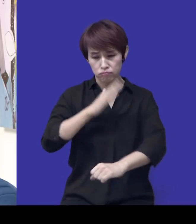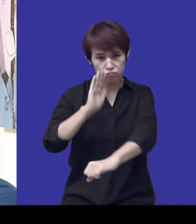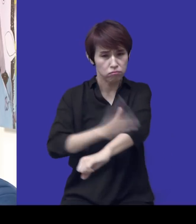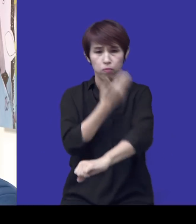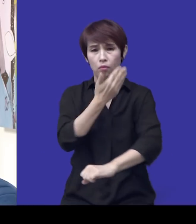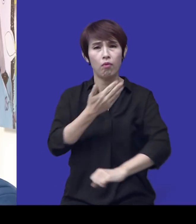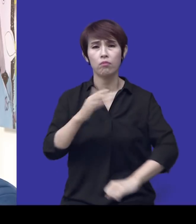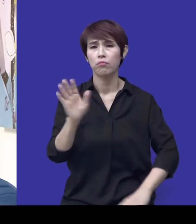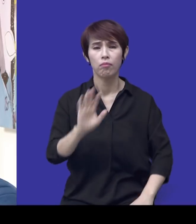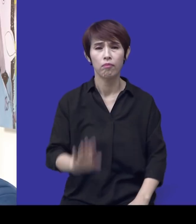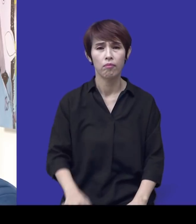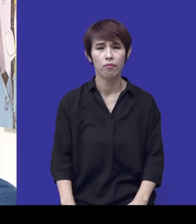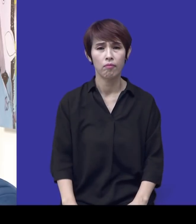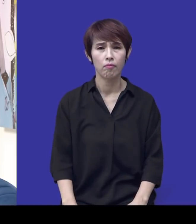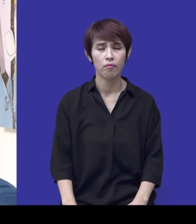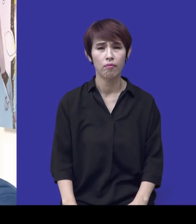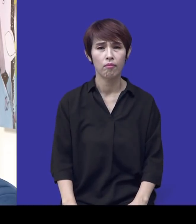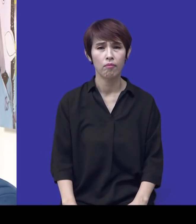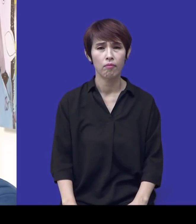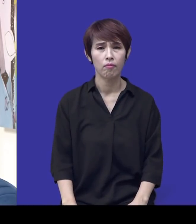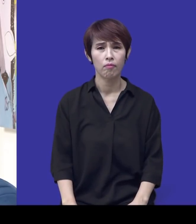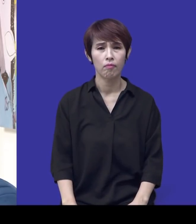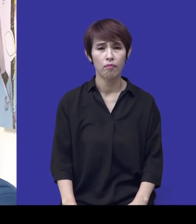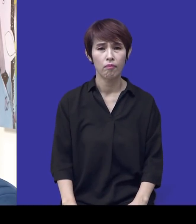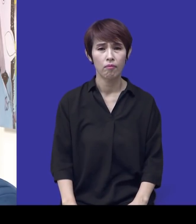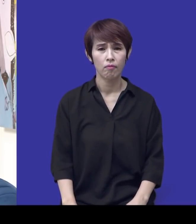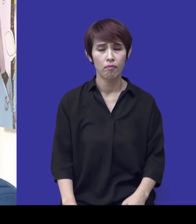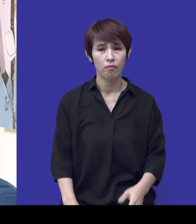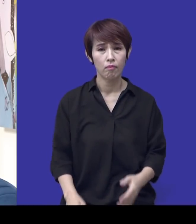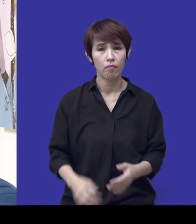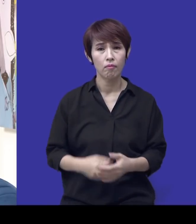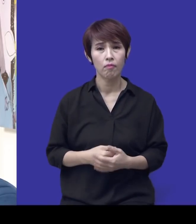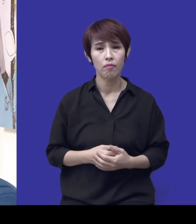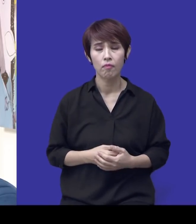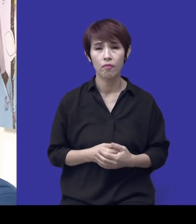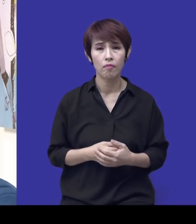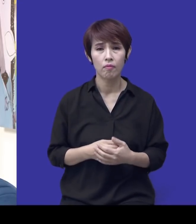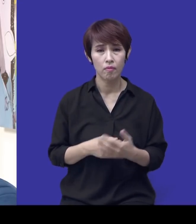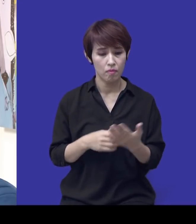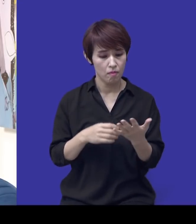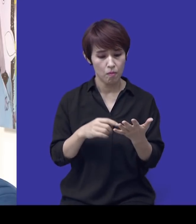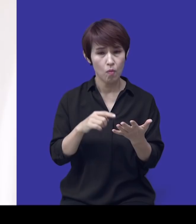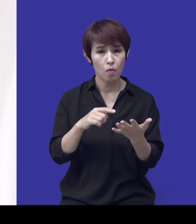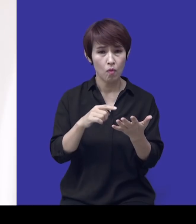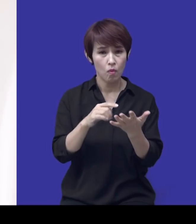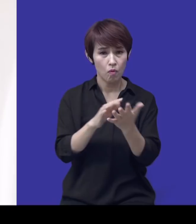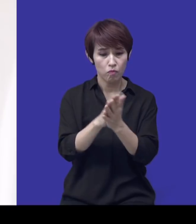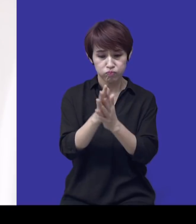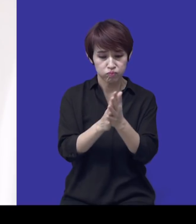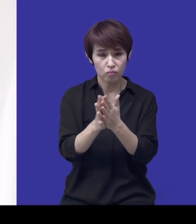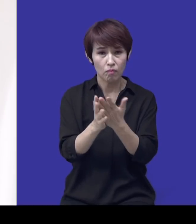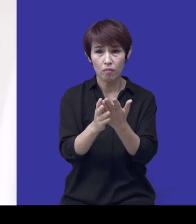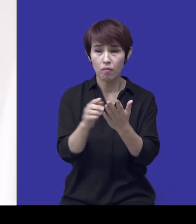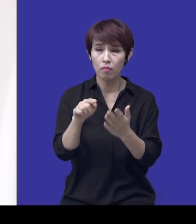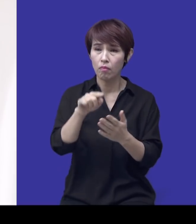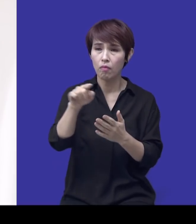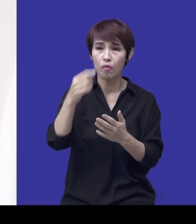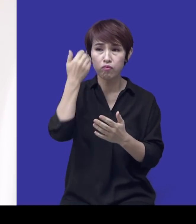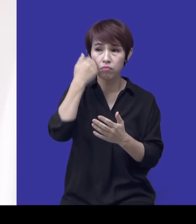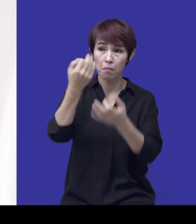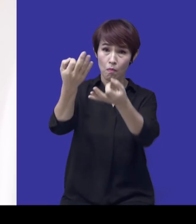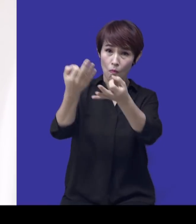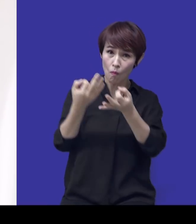잘못해서 그렇죠. 한 것도 아니고 심지어 이게 되게 웃긴 게 예. 이게 다른 사람들은 이게